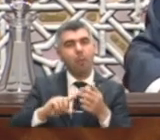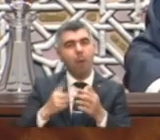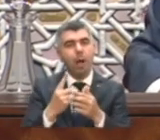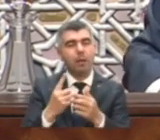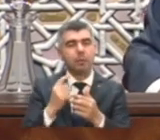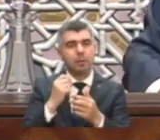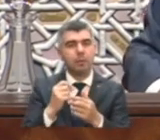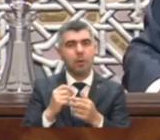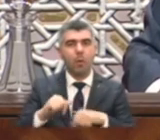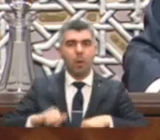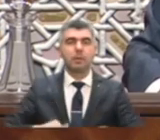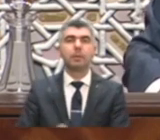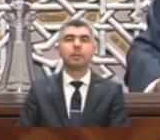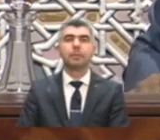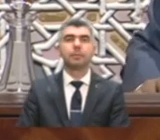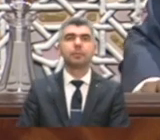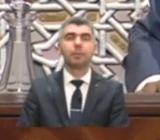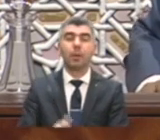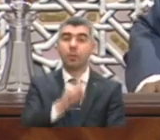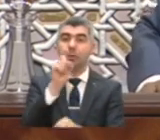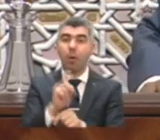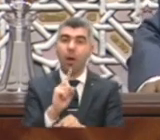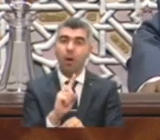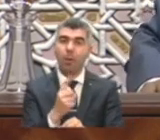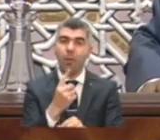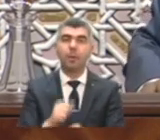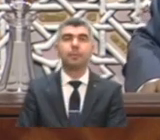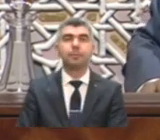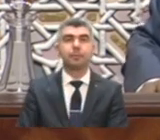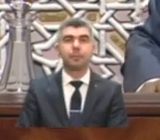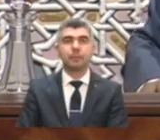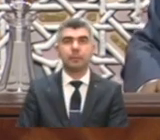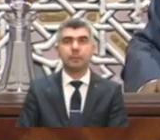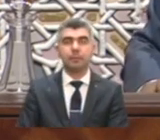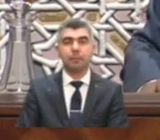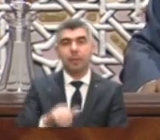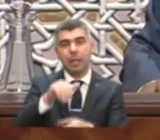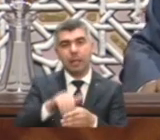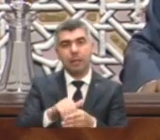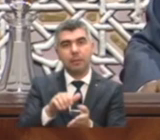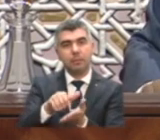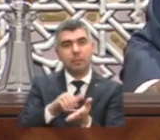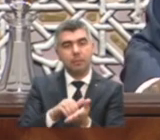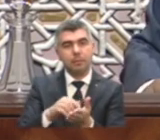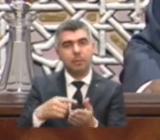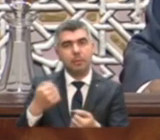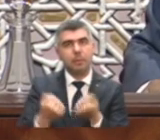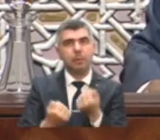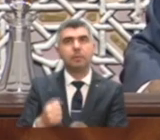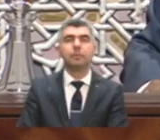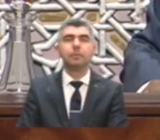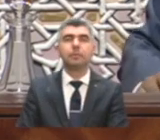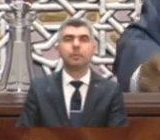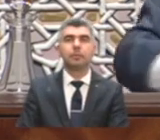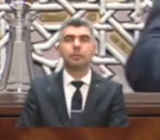موحدا من لدن السيد الوزير. السؤال الأول للسيدات والسادة النواب محترمين عن فريق الأصالة والمعاصرة، تفضلوا السيدة